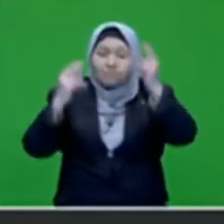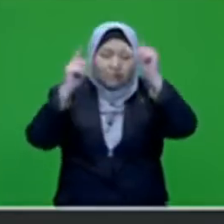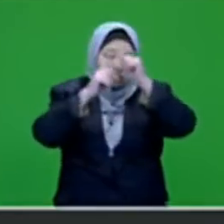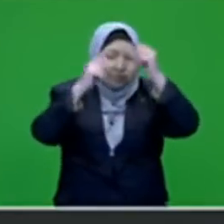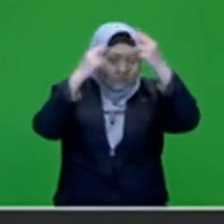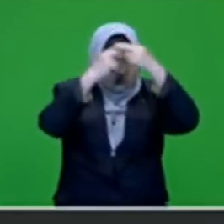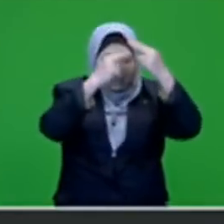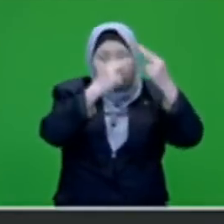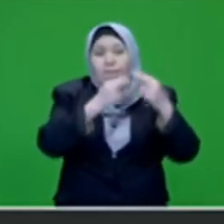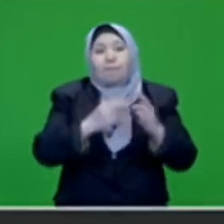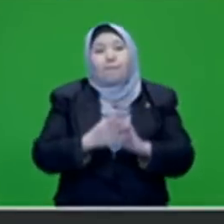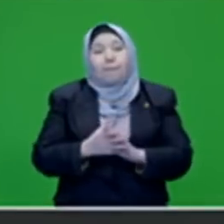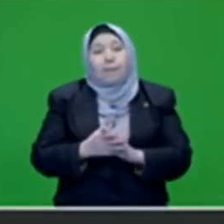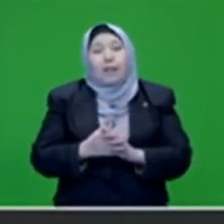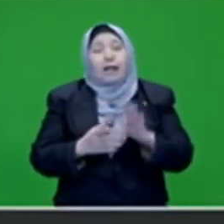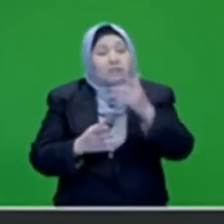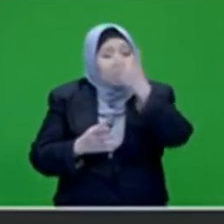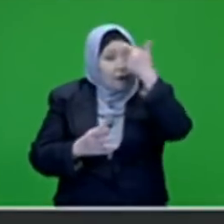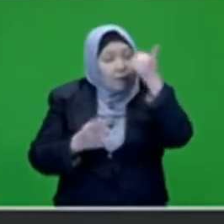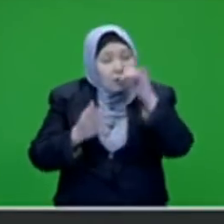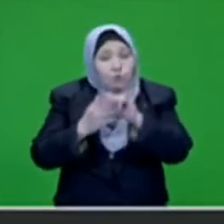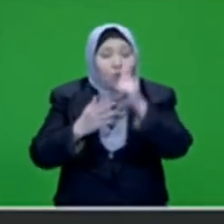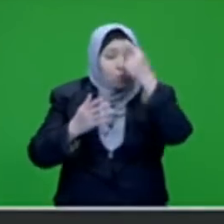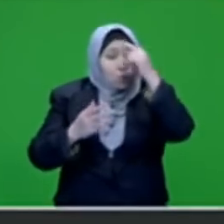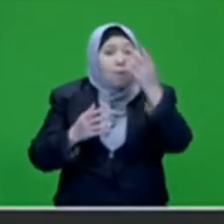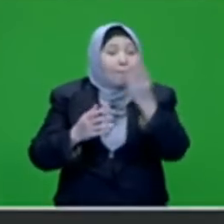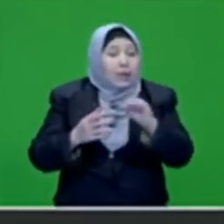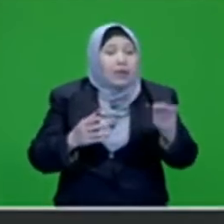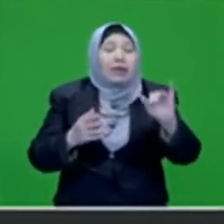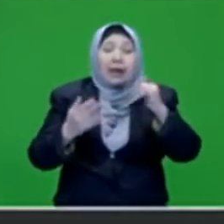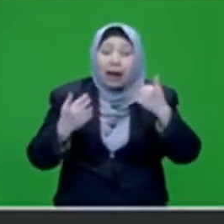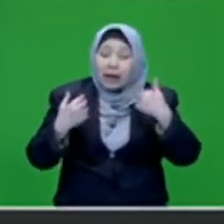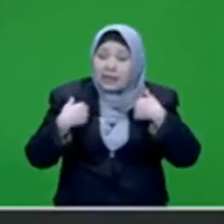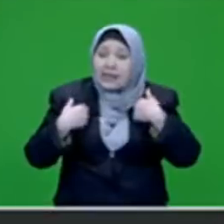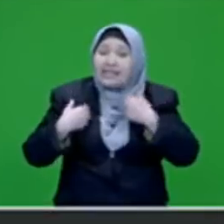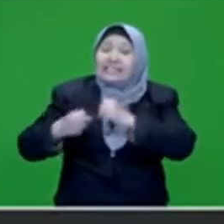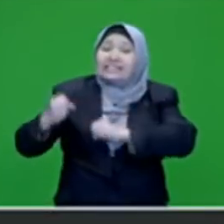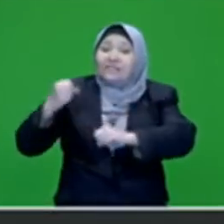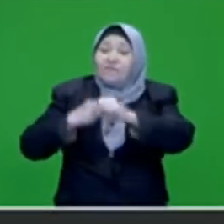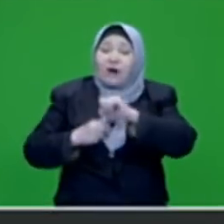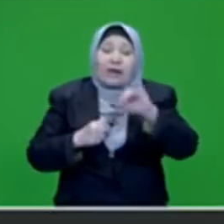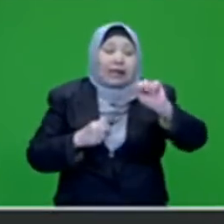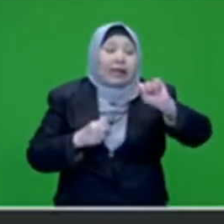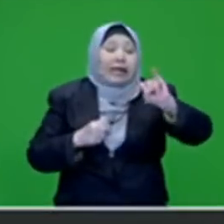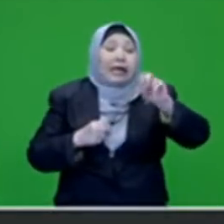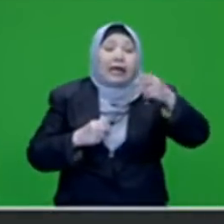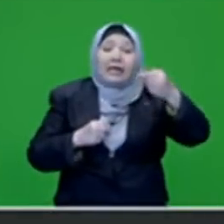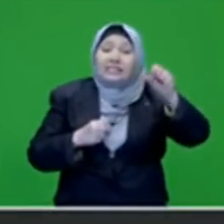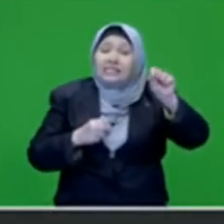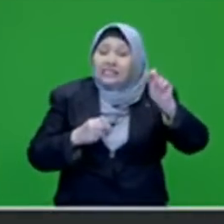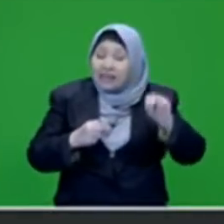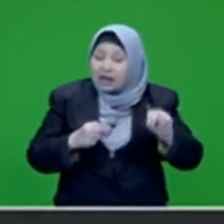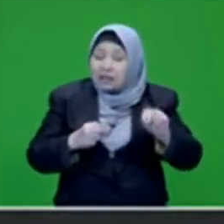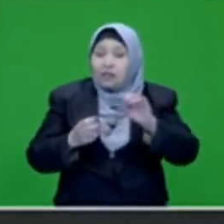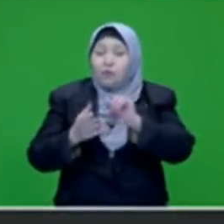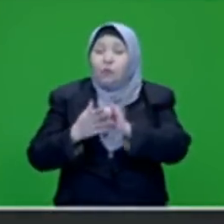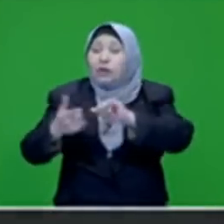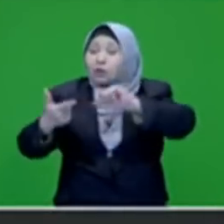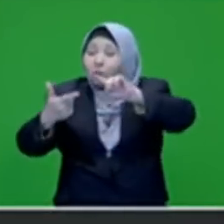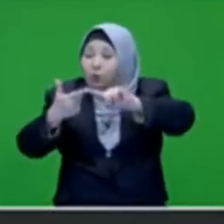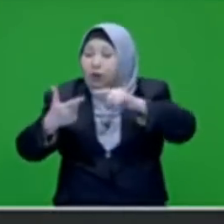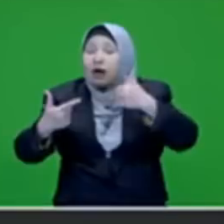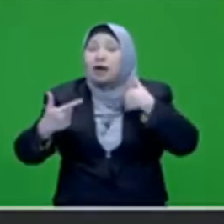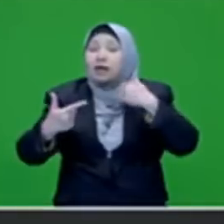adanya Tuhan. So itu bagi mereka yang ada sifat ihsan. Keduanya, Nabi Yusuf alaihissalam